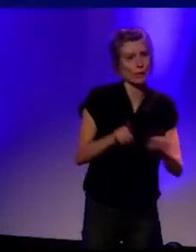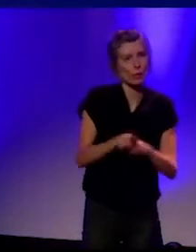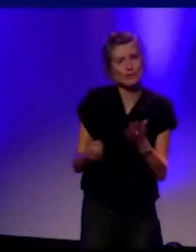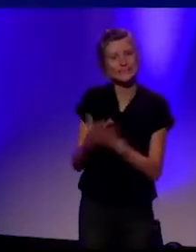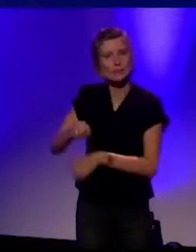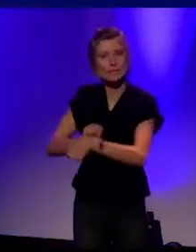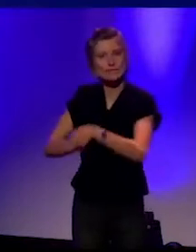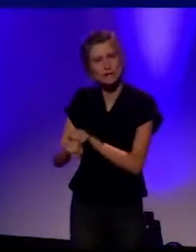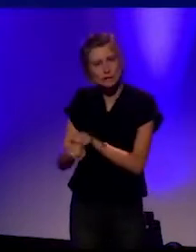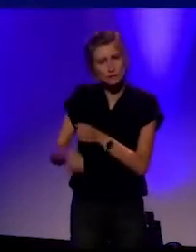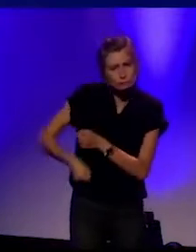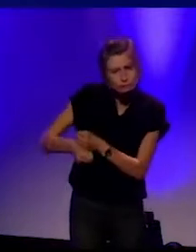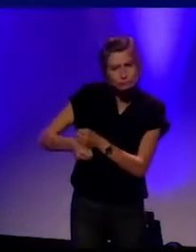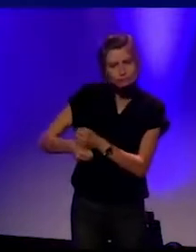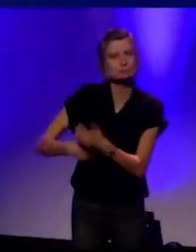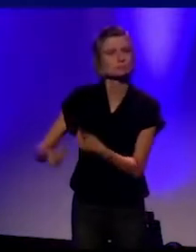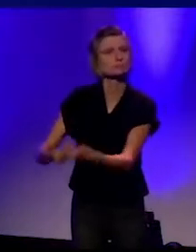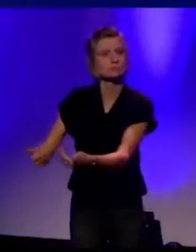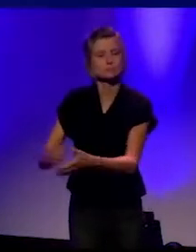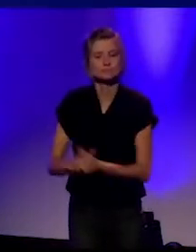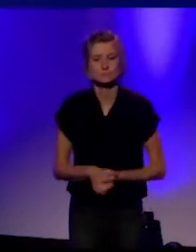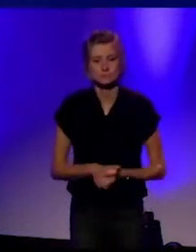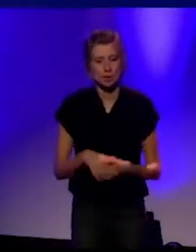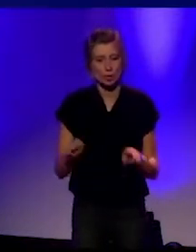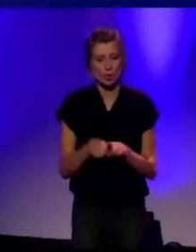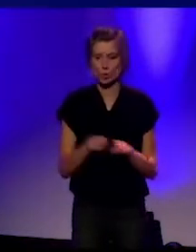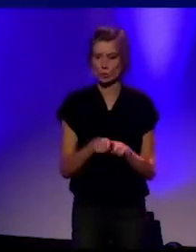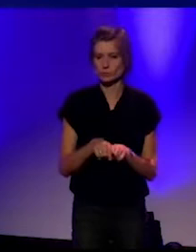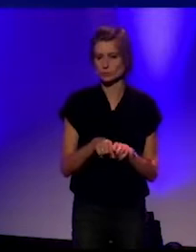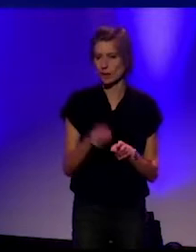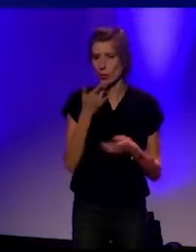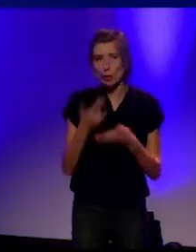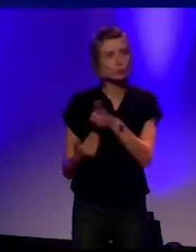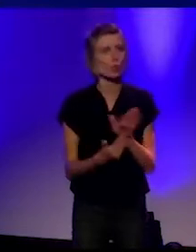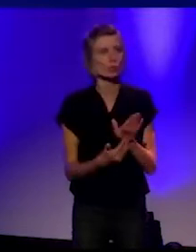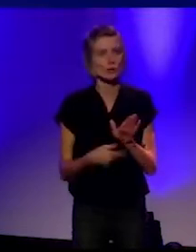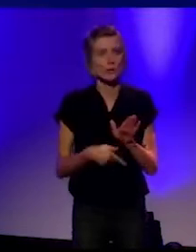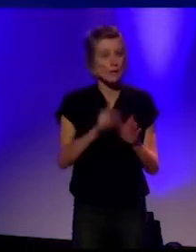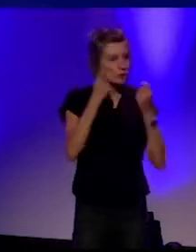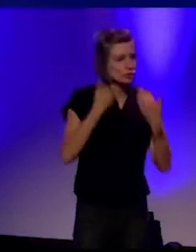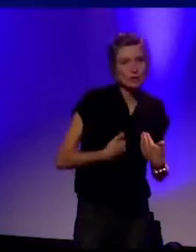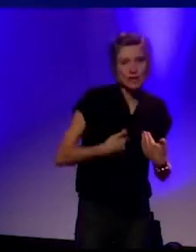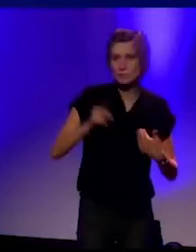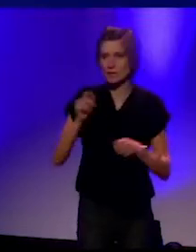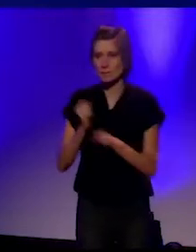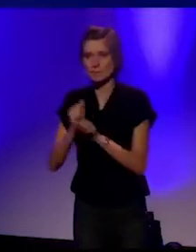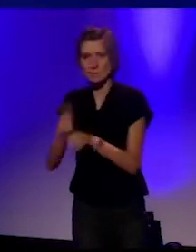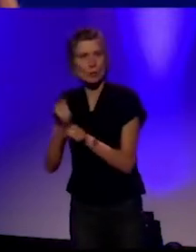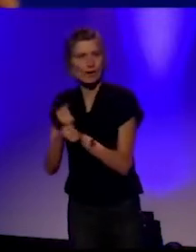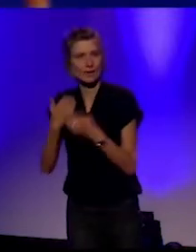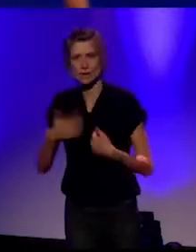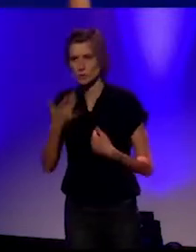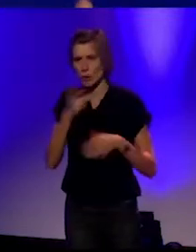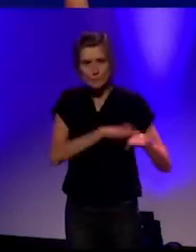En laat ons dan maar in één beweging ook de portaalfunctie centraal stellen, want als we meer studenten en meer medewerkers willen aanspreken, moeten zij hun weg vinden.